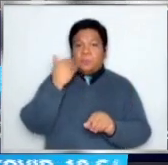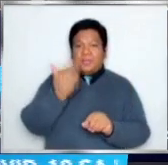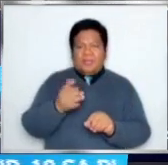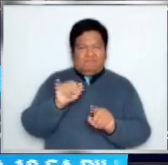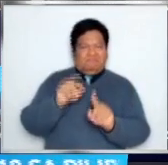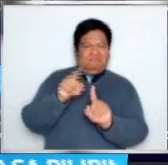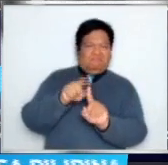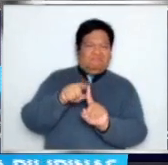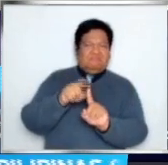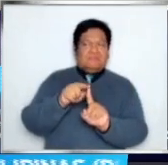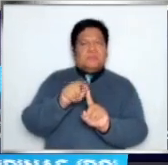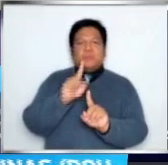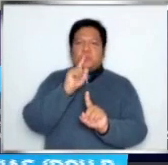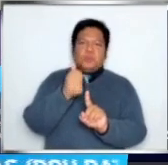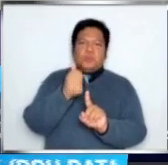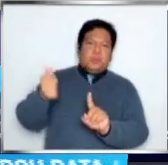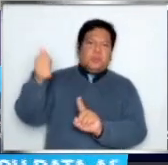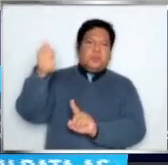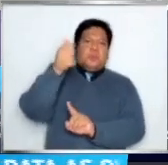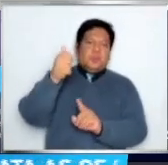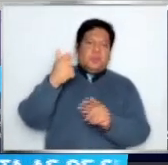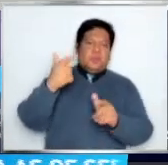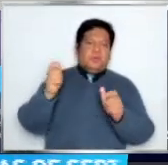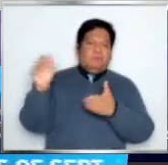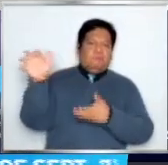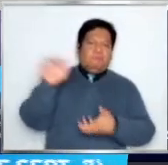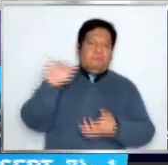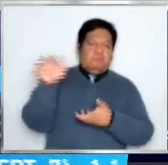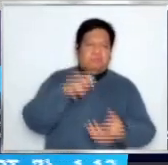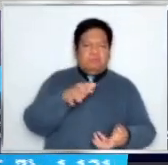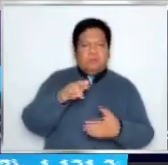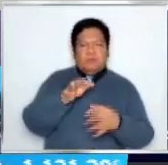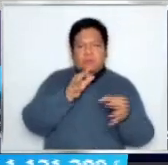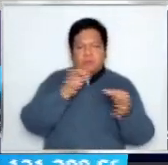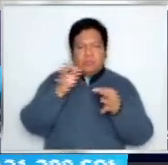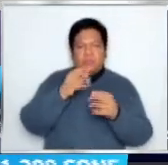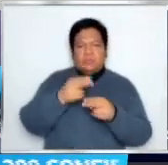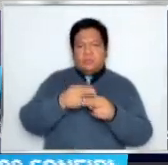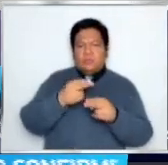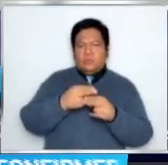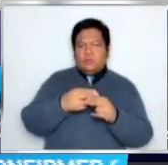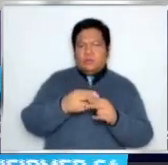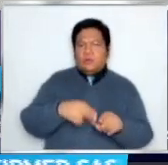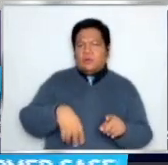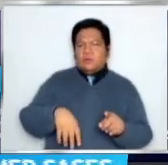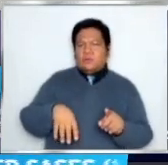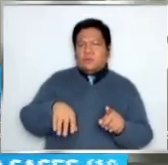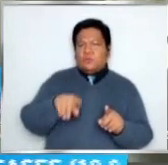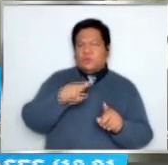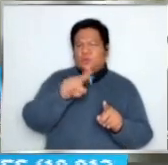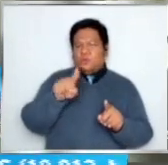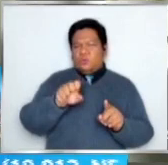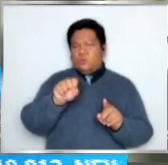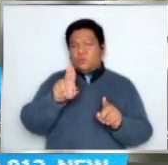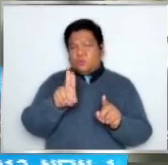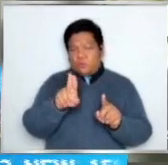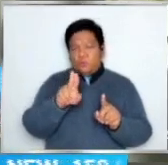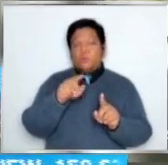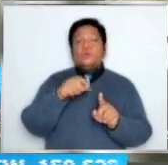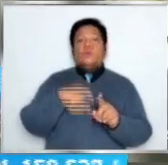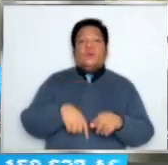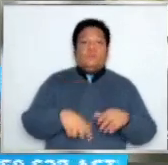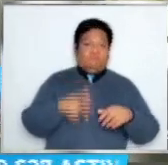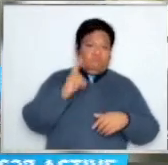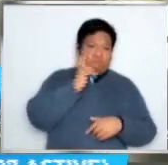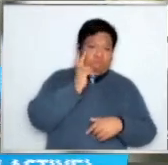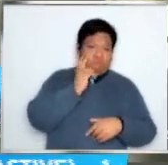sa pinakamalaking drug importer sa Pilipinas na si Yuhua Xu. Giit po ng Pangulo, hindi man niya